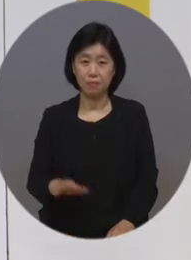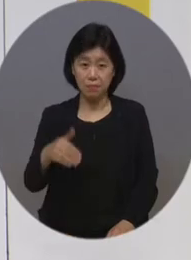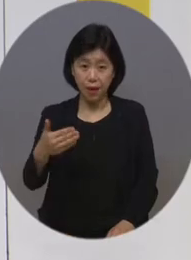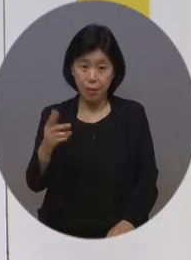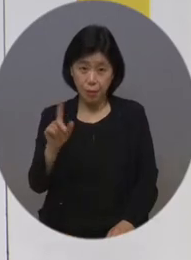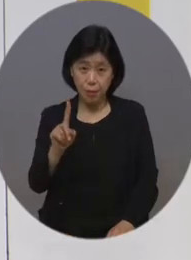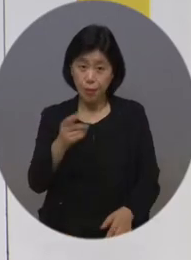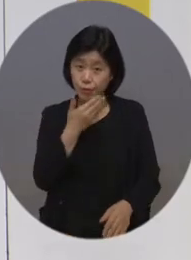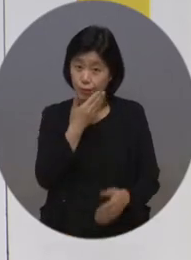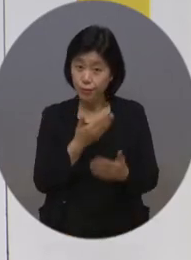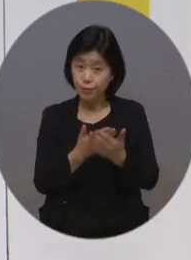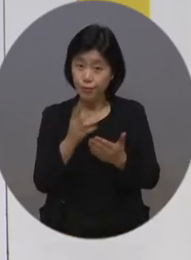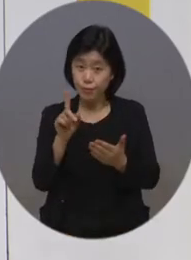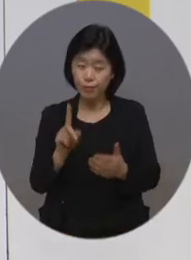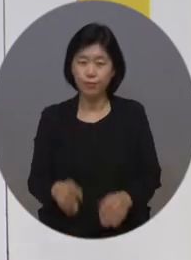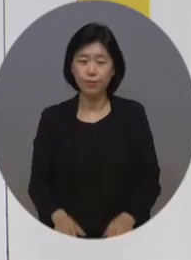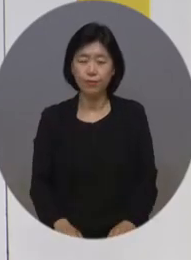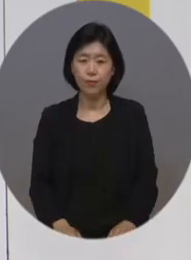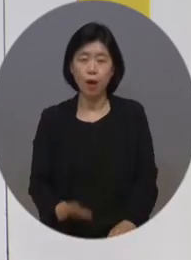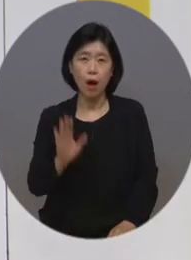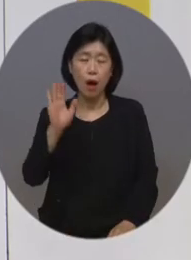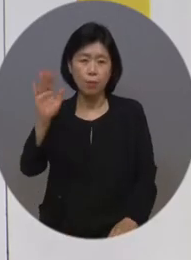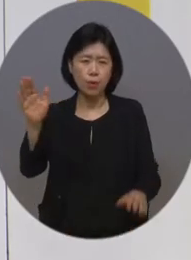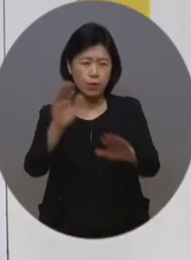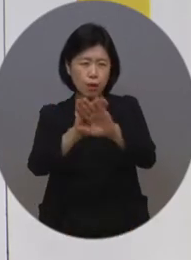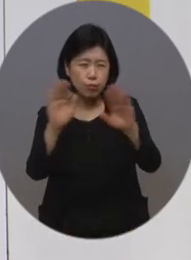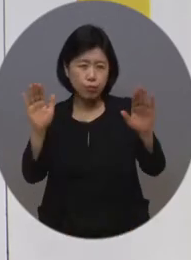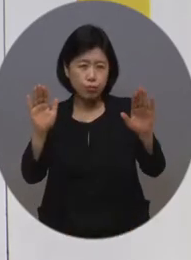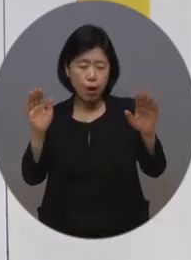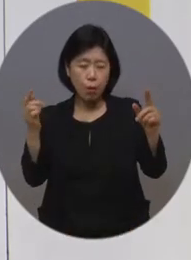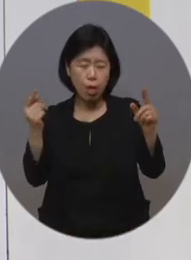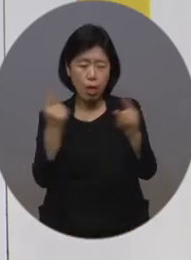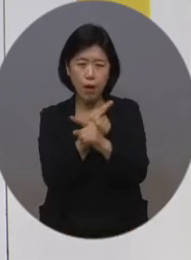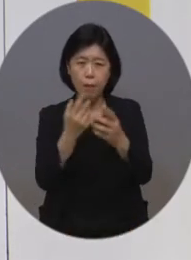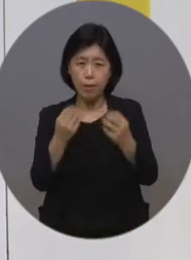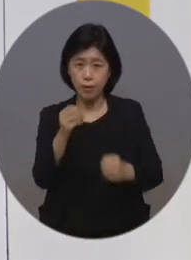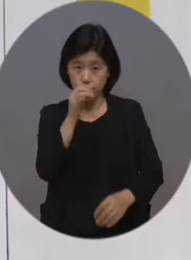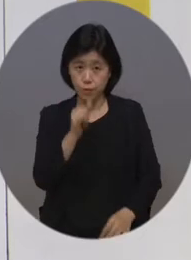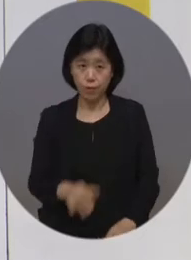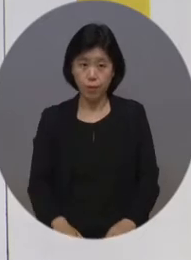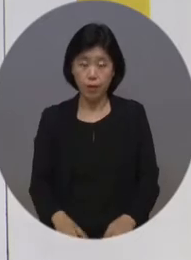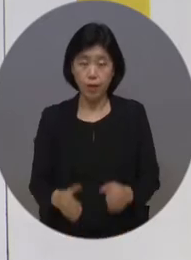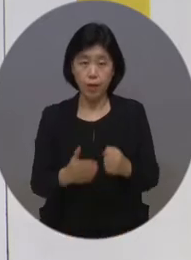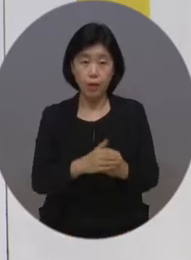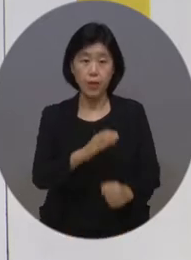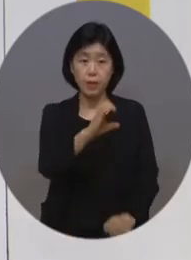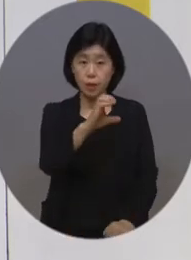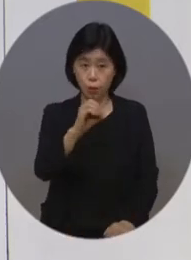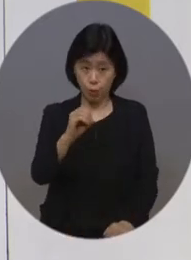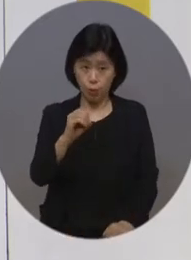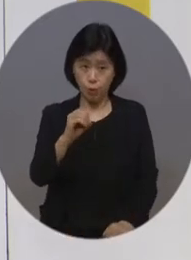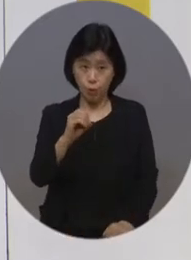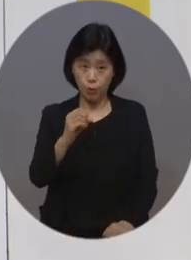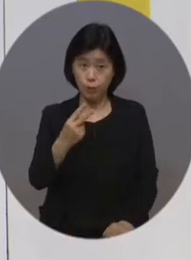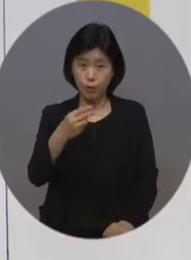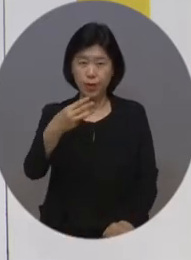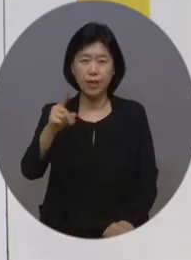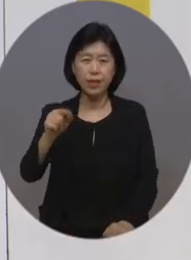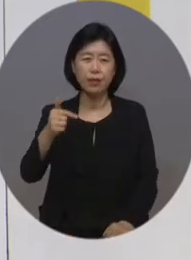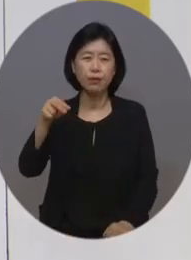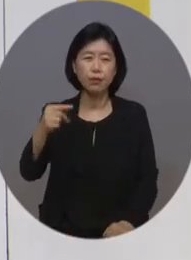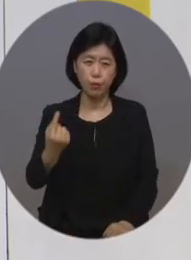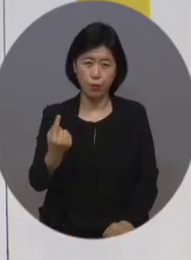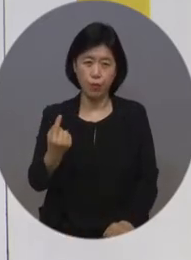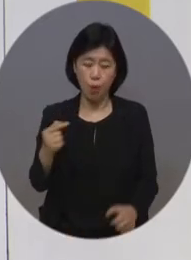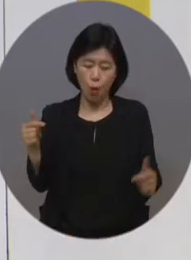기업의 나 미래의 다가오는데 우리가 탄소를 줄이는 녹색 성장이 아니고는 제주의 미래가 없다 대한민국 또